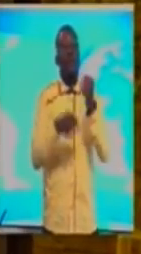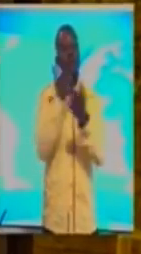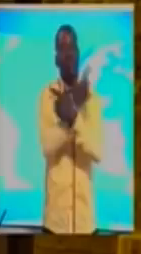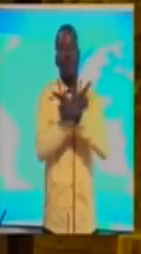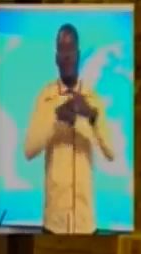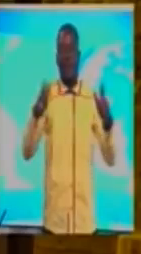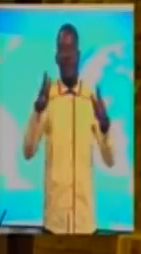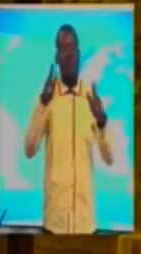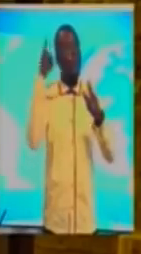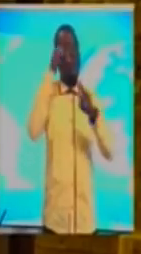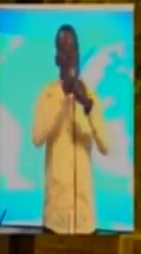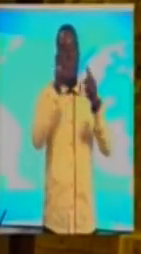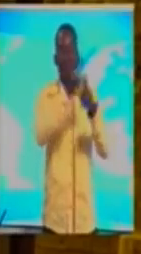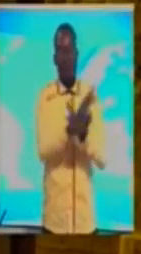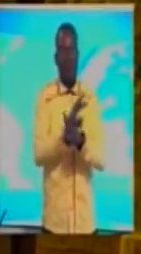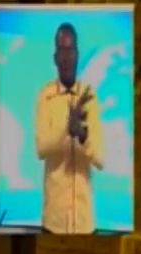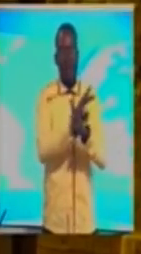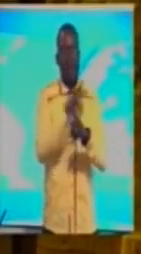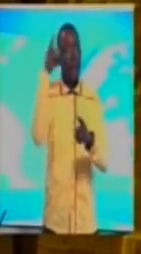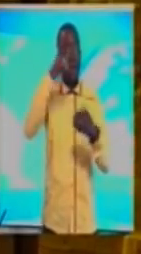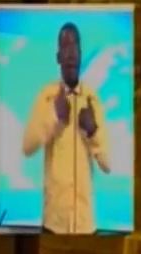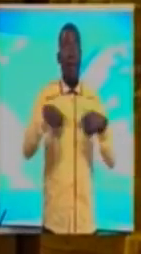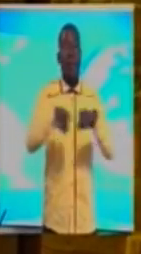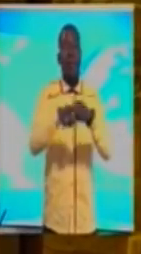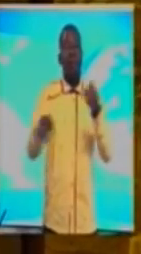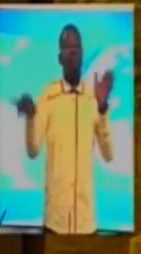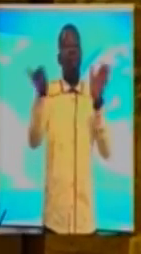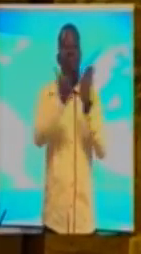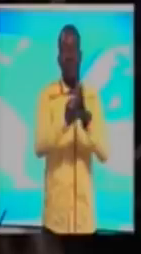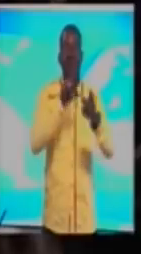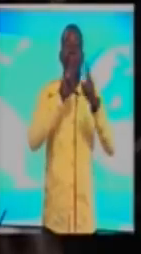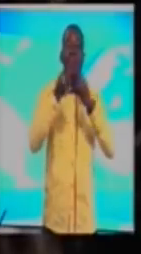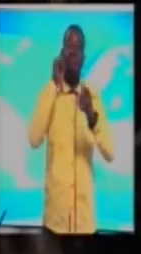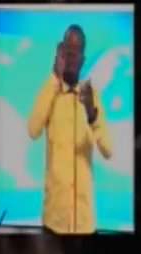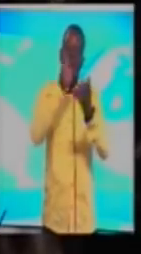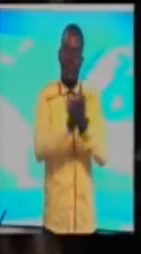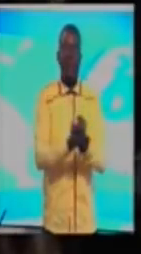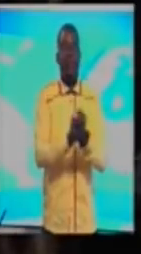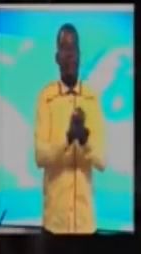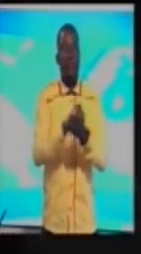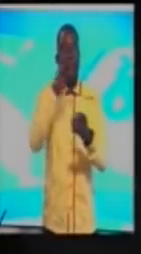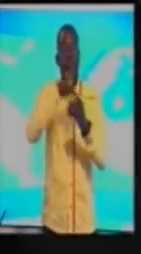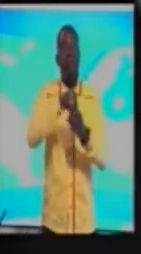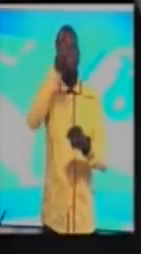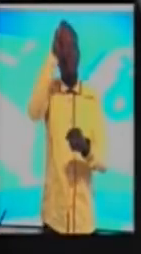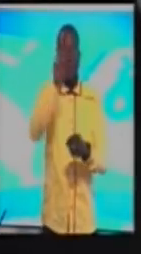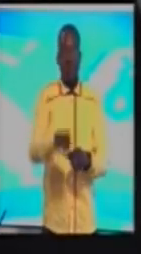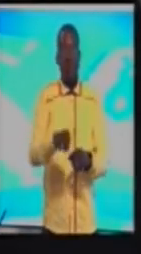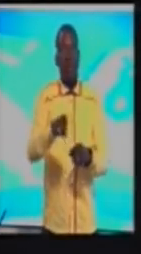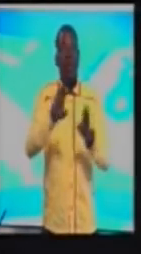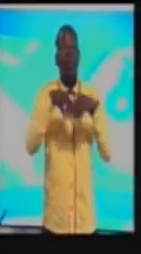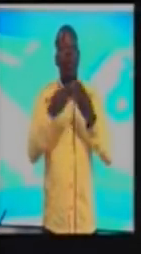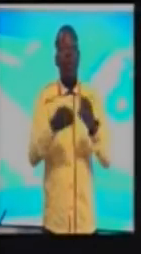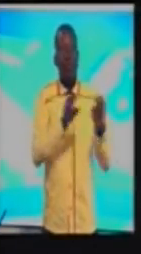liberté très encadrée. Carlos Ghosn avait même pour interdiction de parler à son épouse Carole. Dans ces conditions, comment a-t-il fui